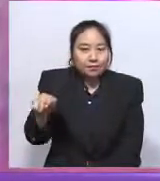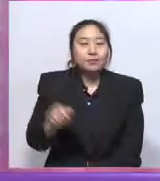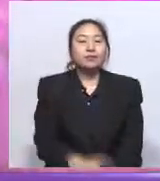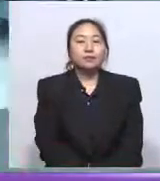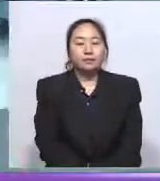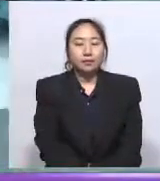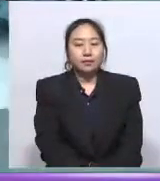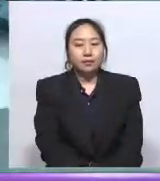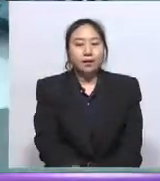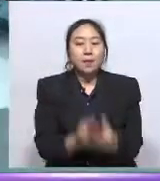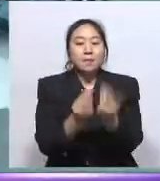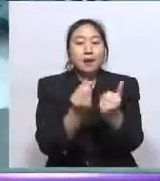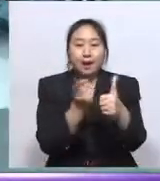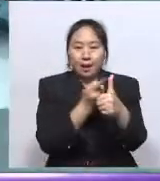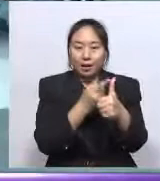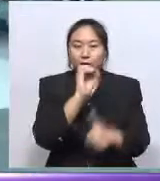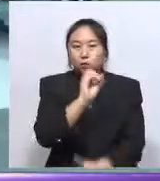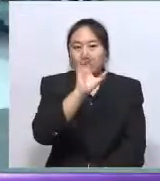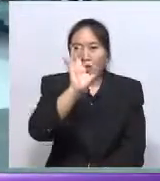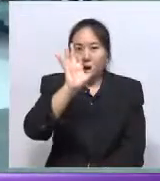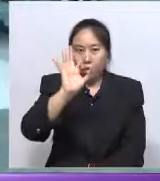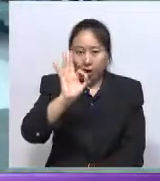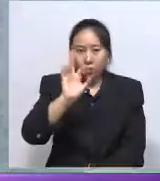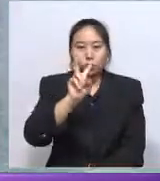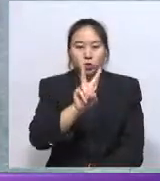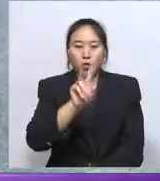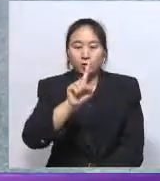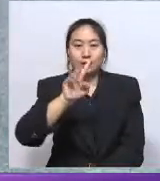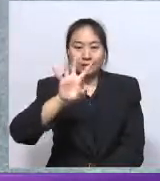จอขณะนี้นะคะหมายเลขแรก